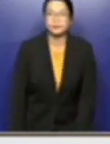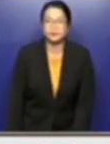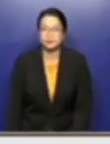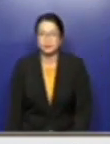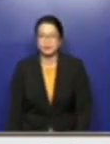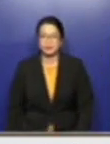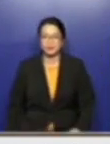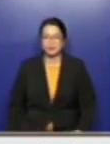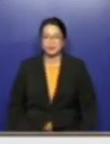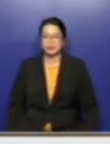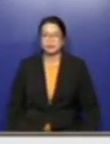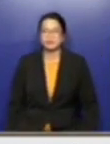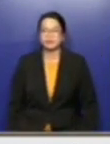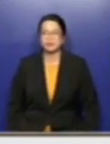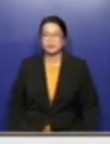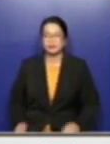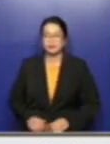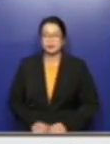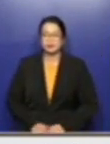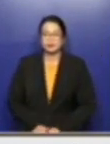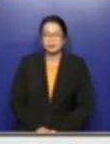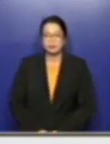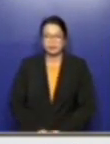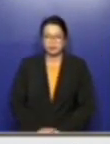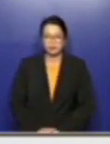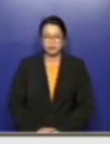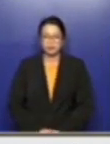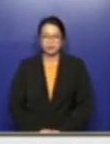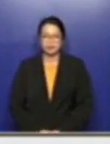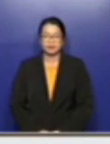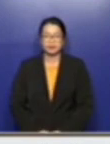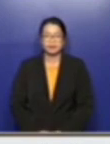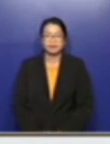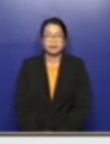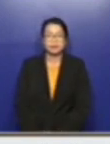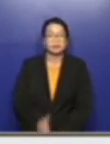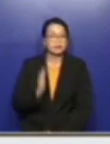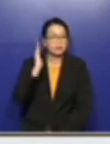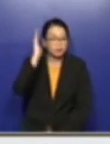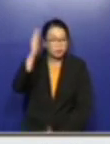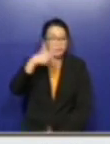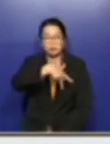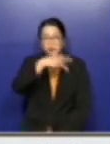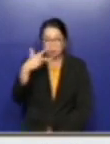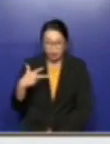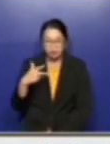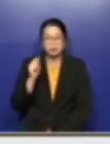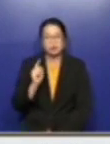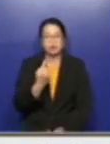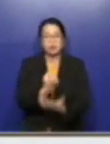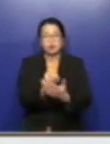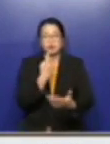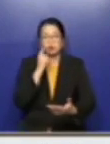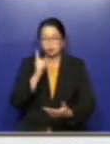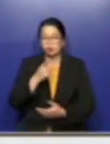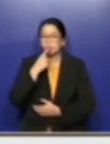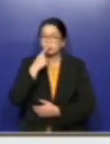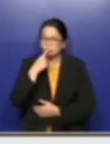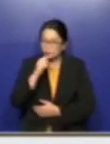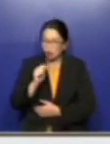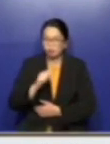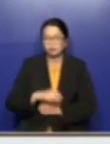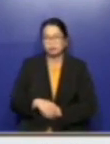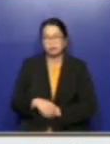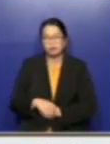านเนี่ยนะครับไม่เห็นด้วยเลยคราวหน้าท่านต้องเปลี่ยนใหม่นะครับท่านต้องตอบสังคมให้ได้ตอบพี่น้องประชาชนที่เขาเสียภาษีให้ท่านให้ได้นะ